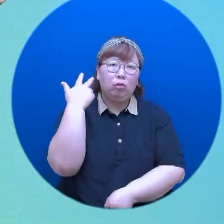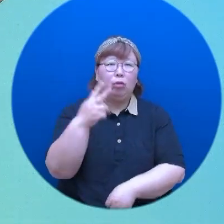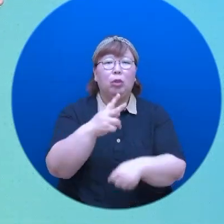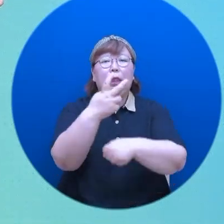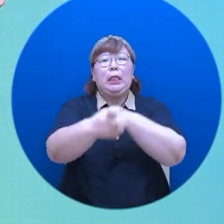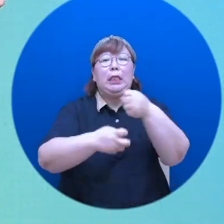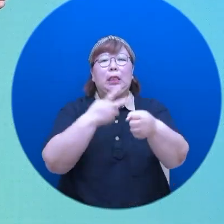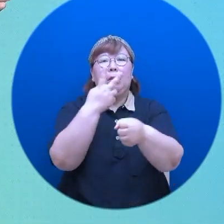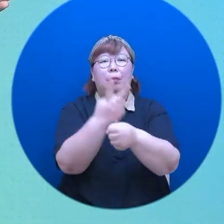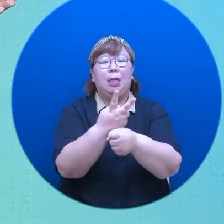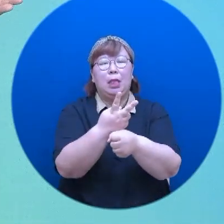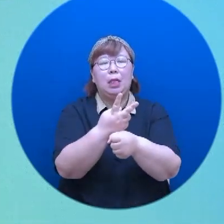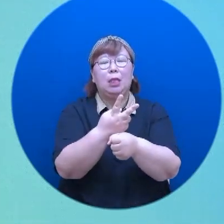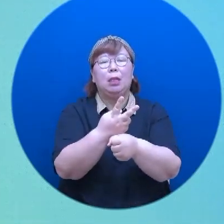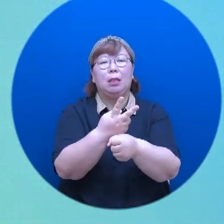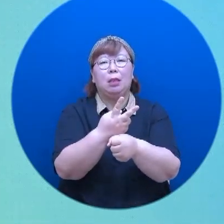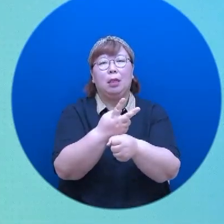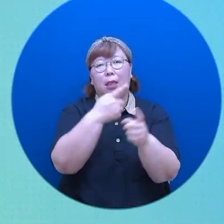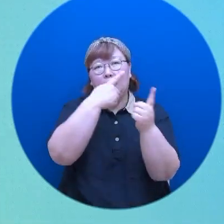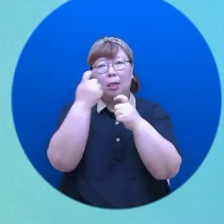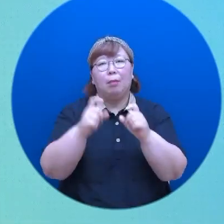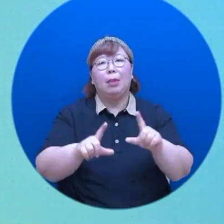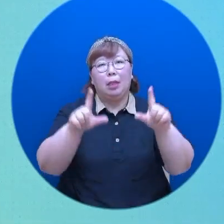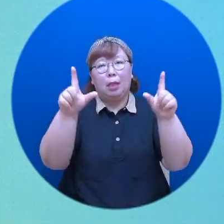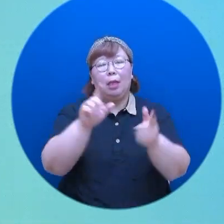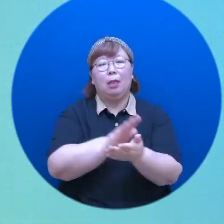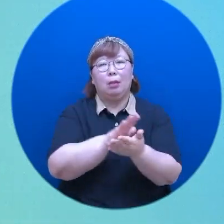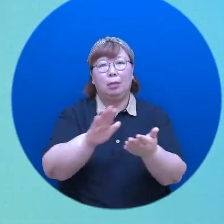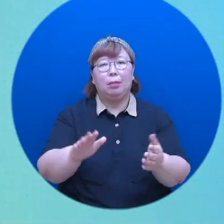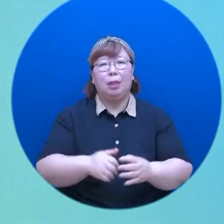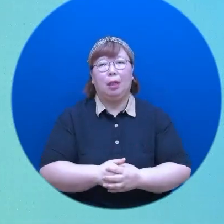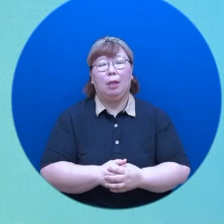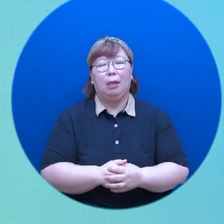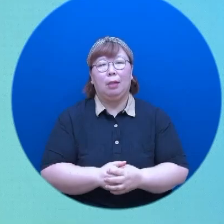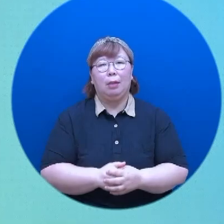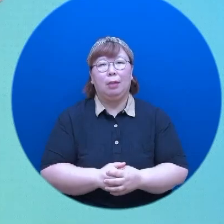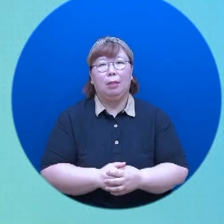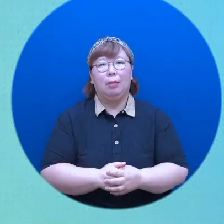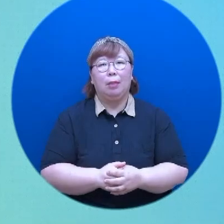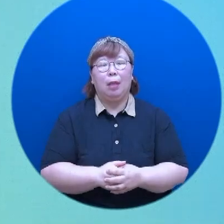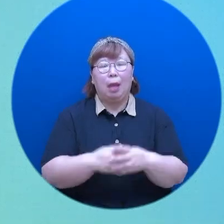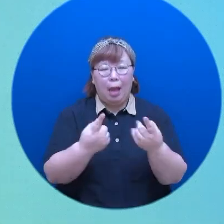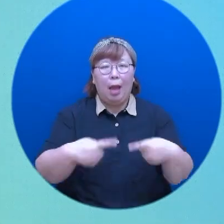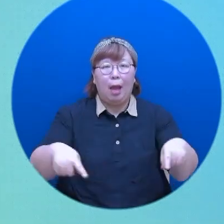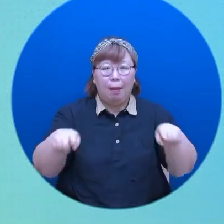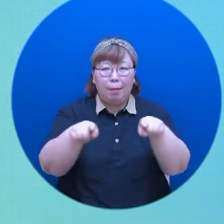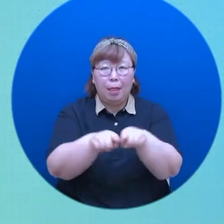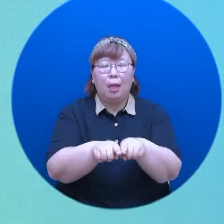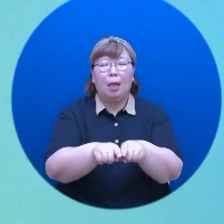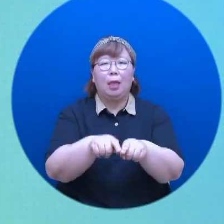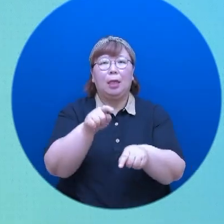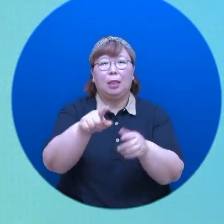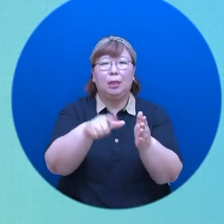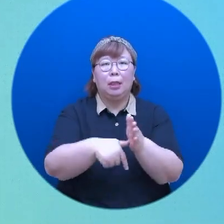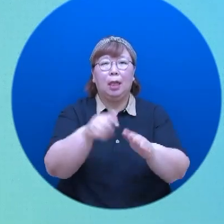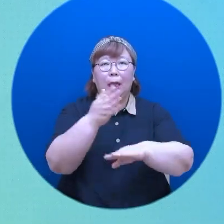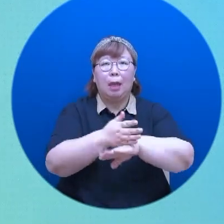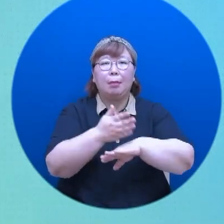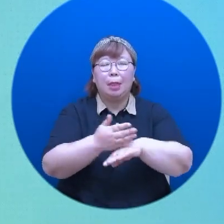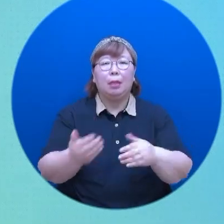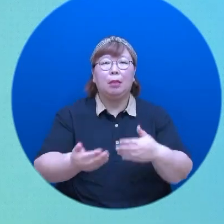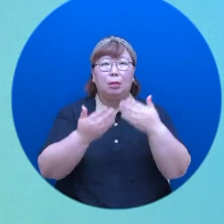22주년이었어요. 지난 22주년을 함께 돌아보고 감사하면서 오늘은